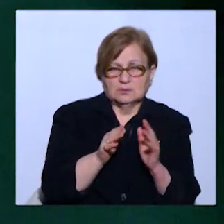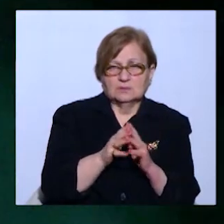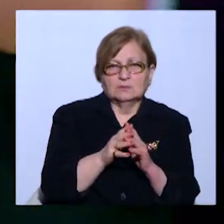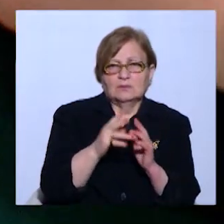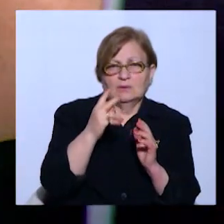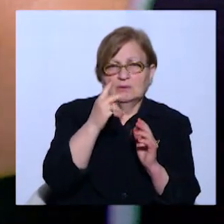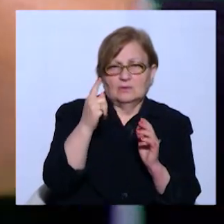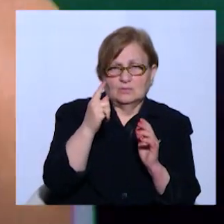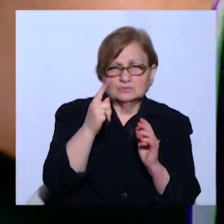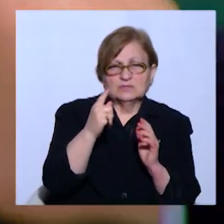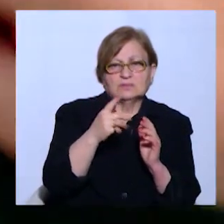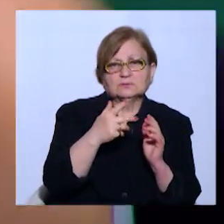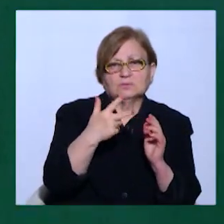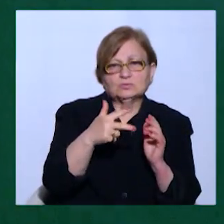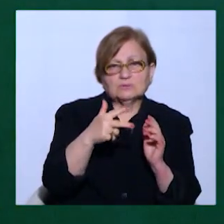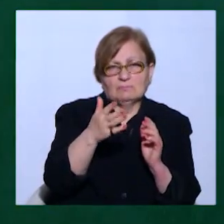21 30-დი.